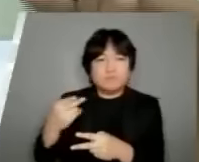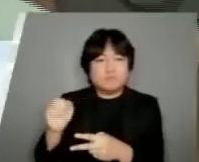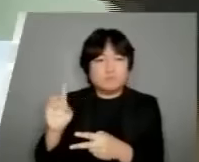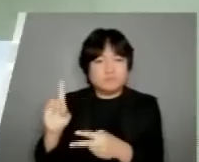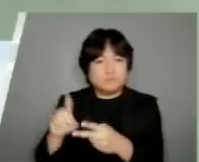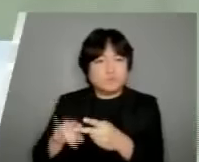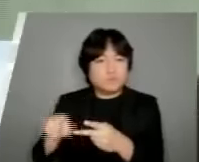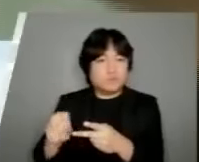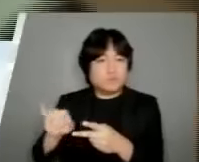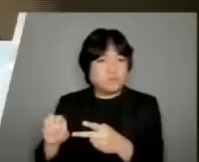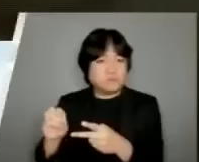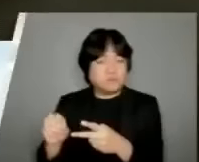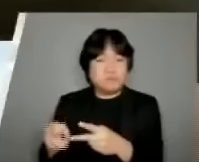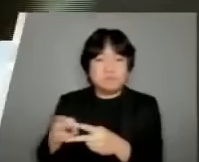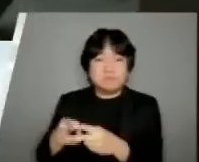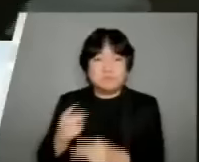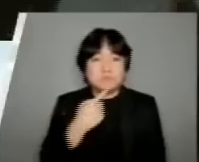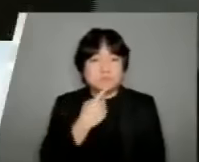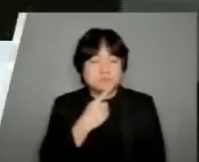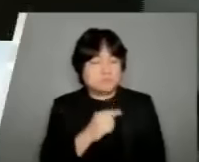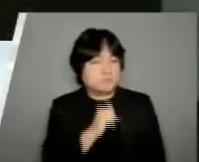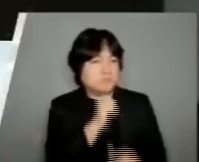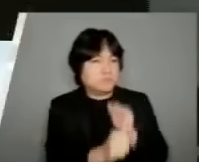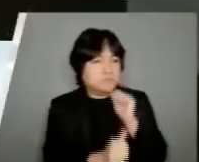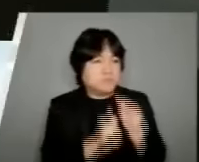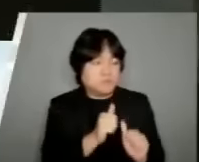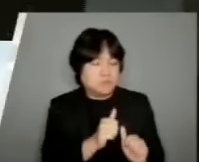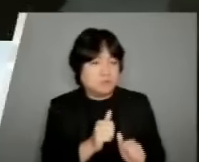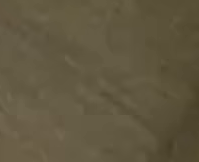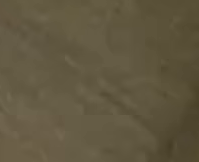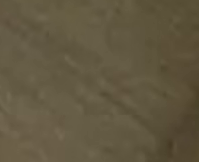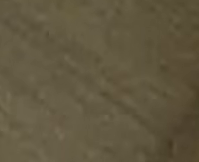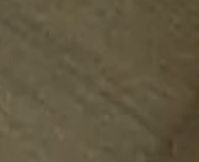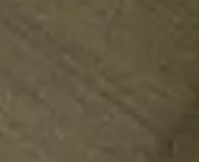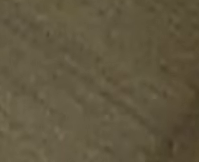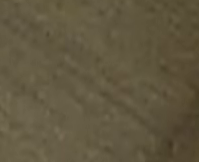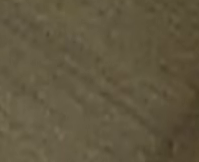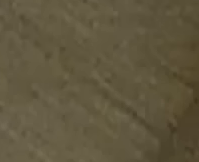Itinatanggi ng dalawa na meron silang ginawang mali sa batang aktor.